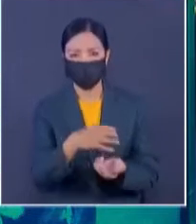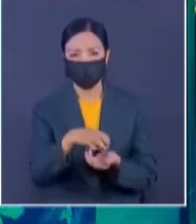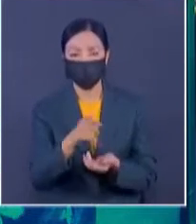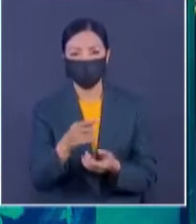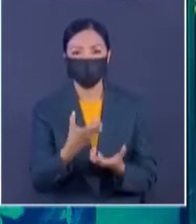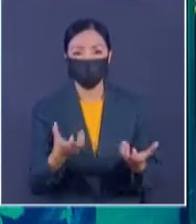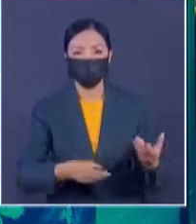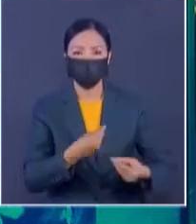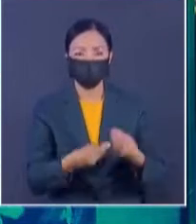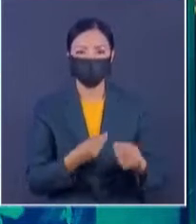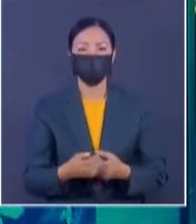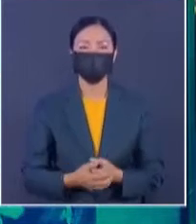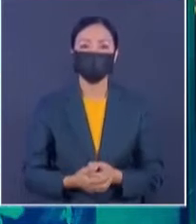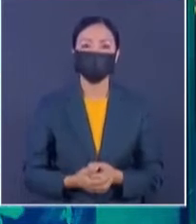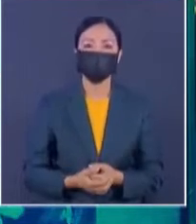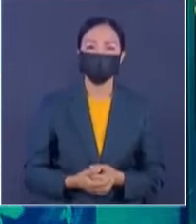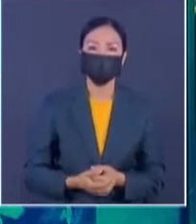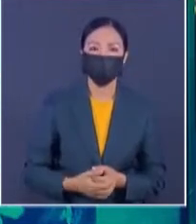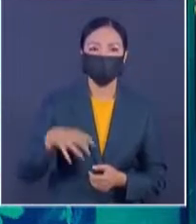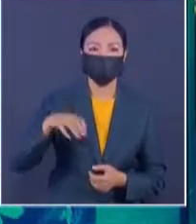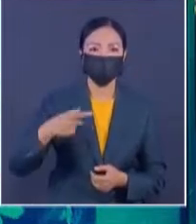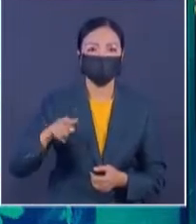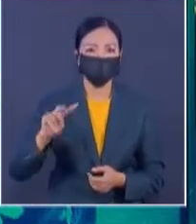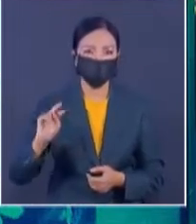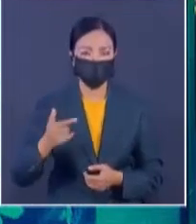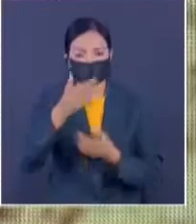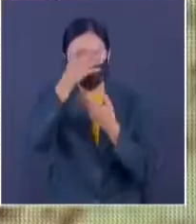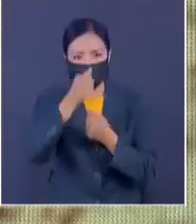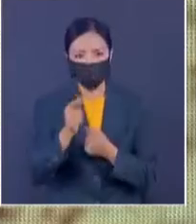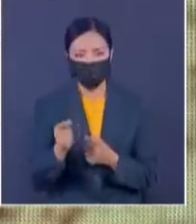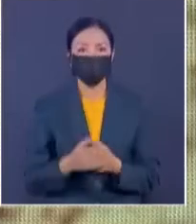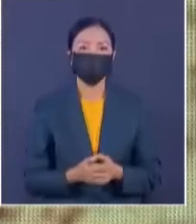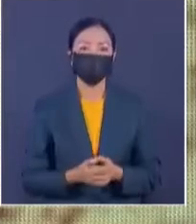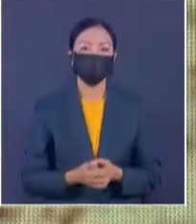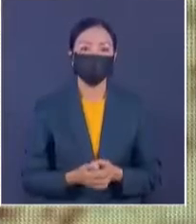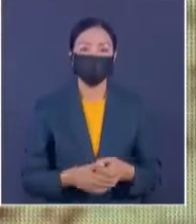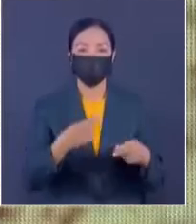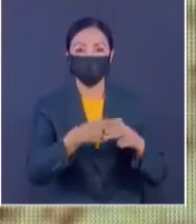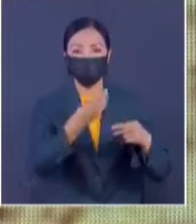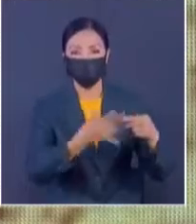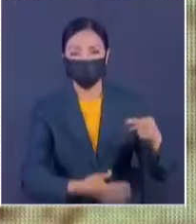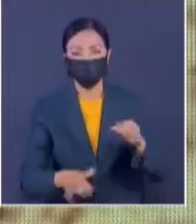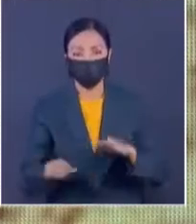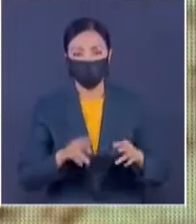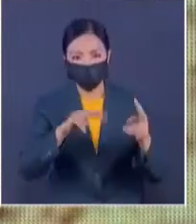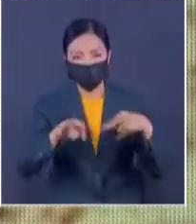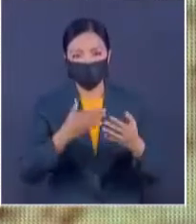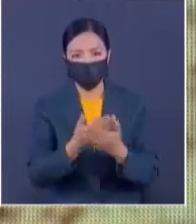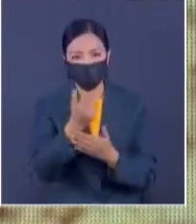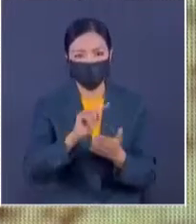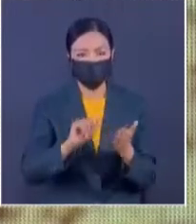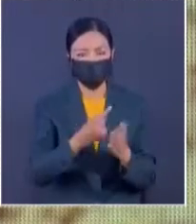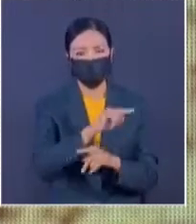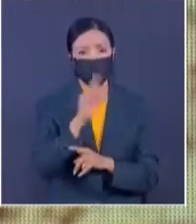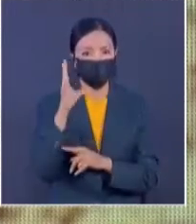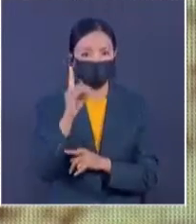อขอขายของหน่อยทรัพย์สินจากปปง.ครับน่าสนใจทีเดียวนะครับมีทรัพย์สินหลายรายการเตรียมตัวนะครับหาซื้อกันได้ตั้งแต่วันพรุ่